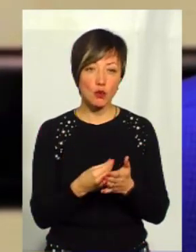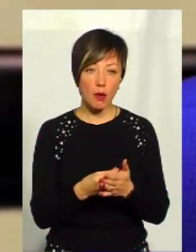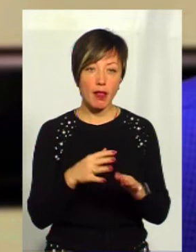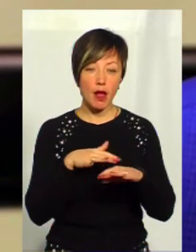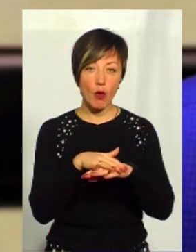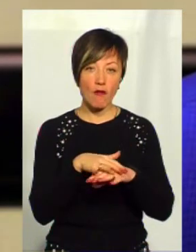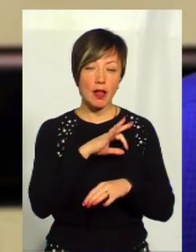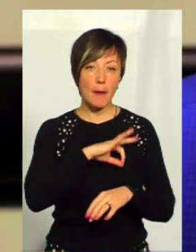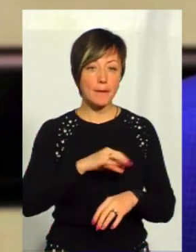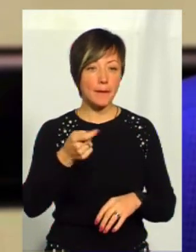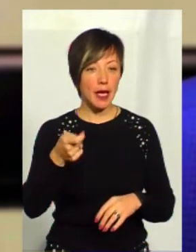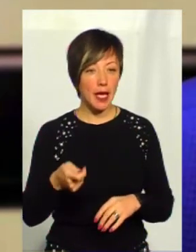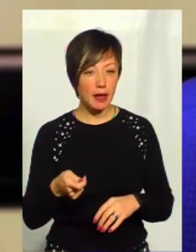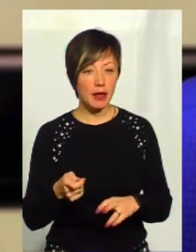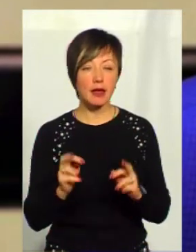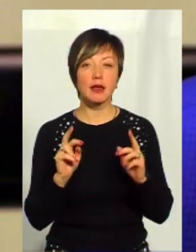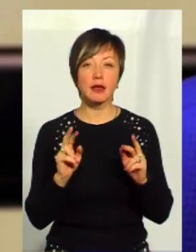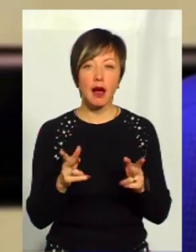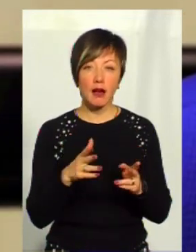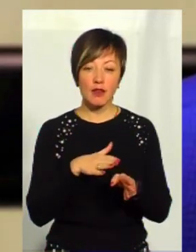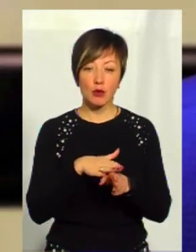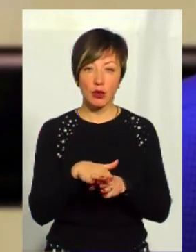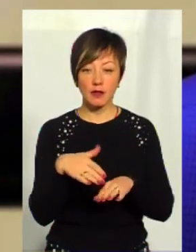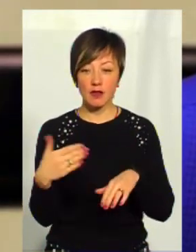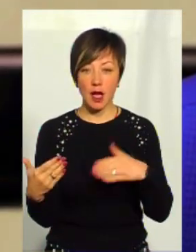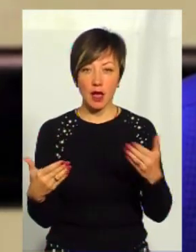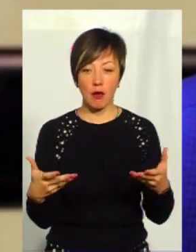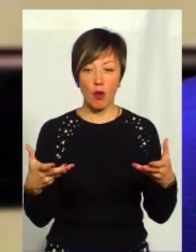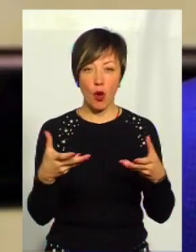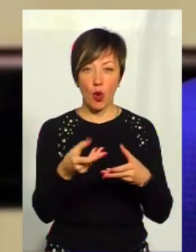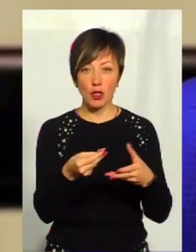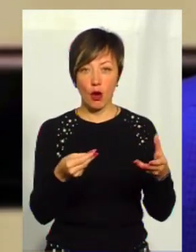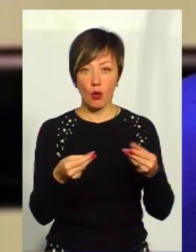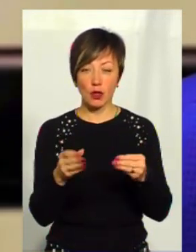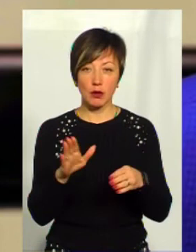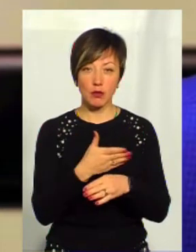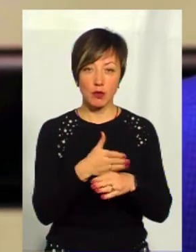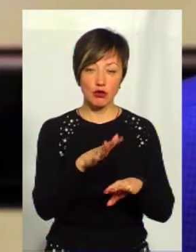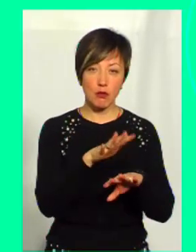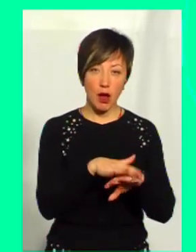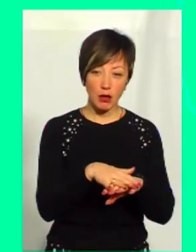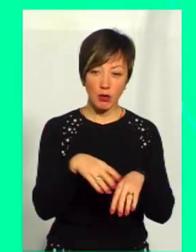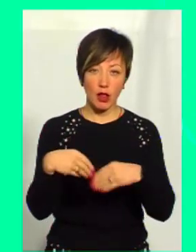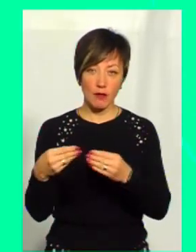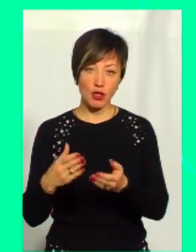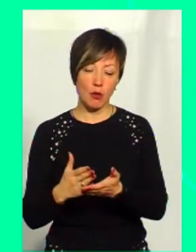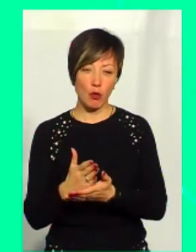нарахована пільги і яким чином відбулися взаєморозрахунки уже між банком і постачальниками послуг.